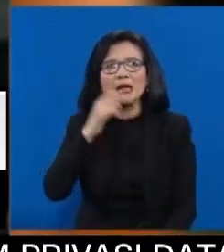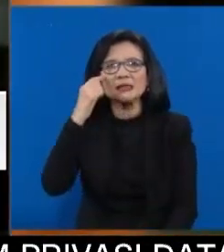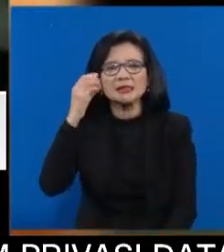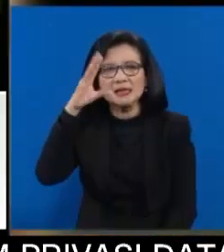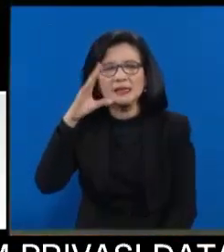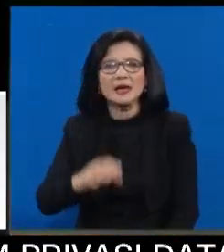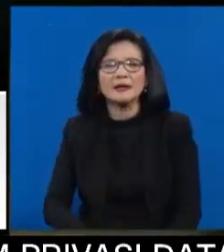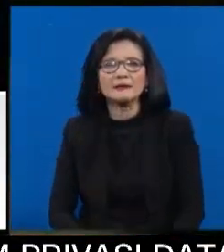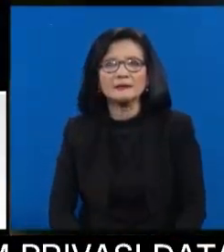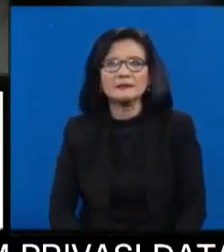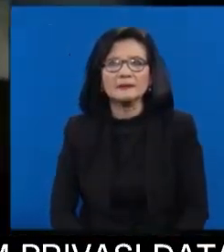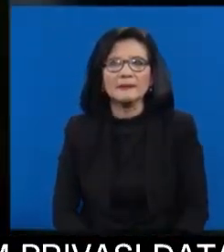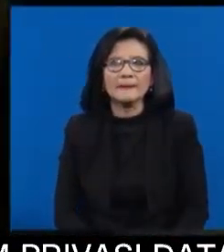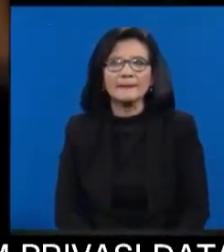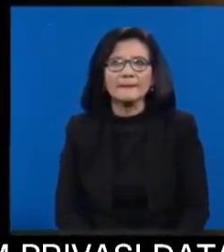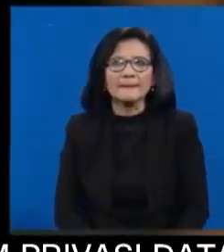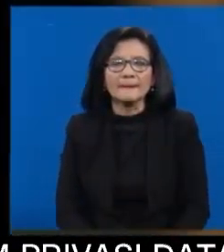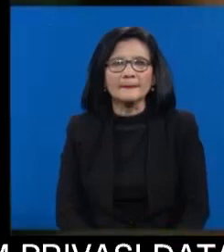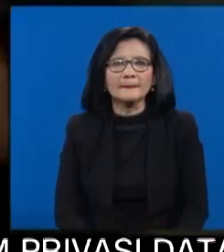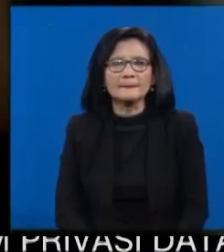Tim Liputan CNN Indonesia.